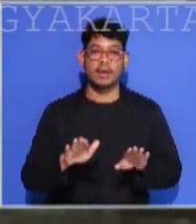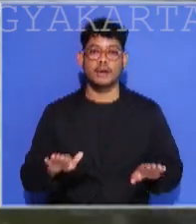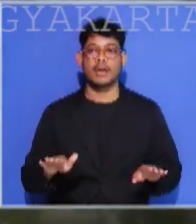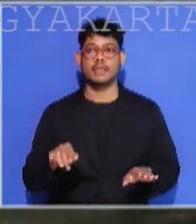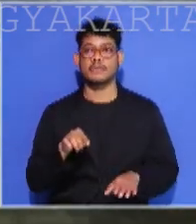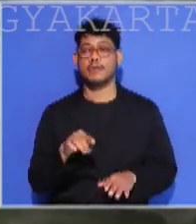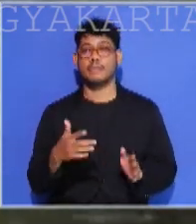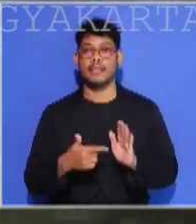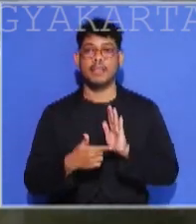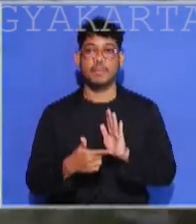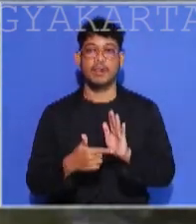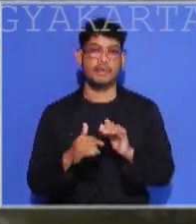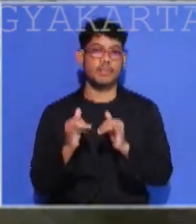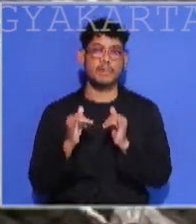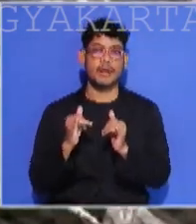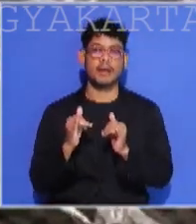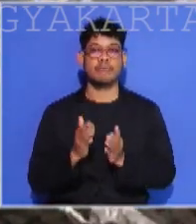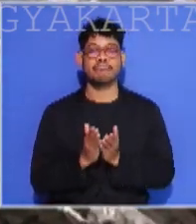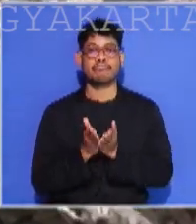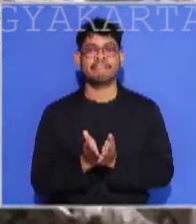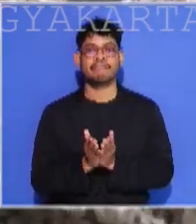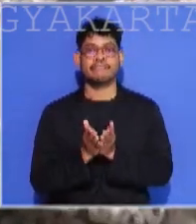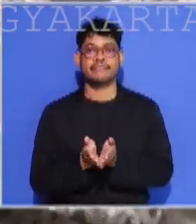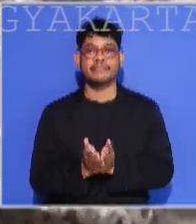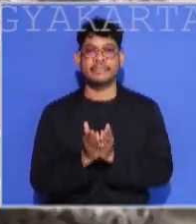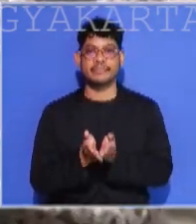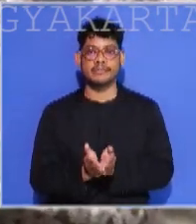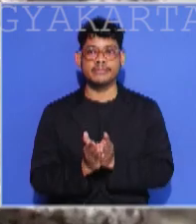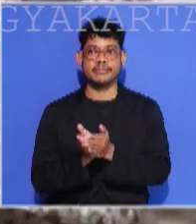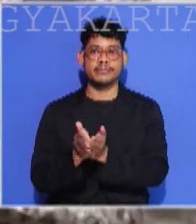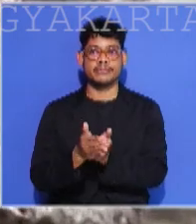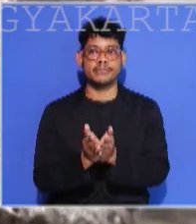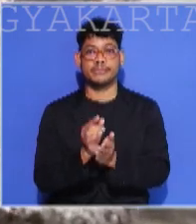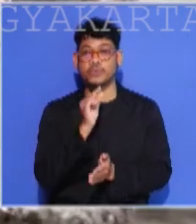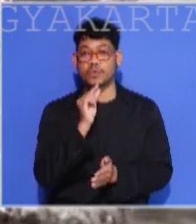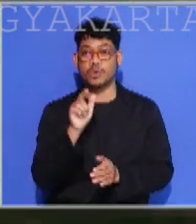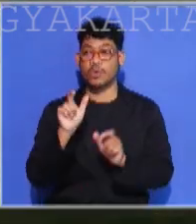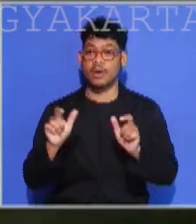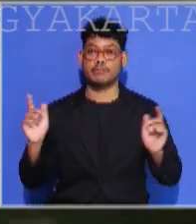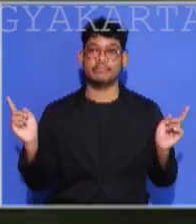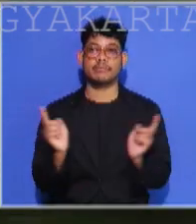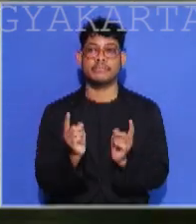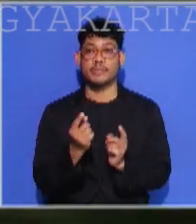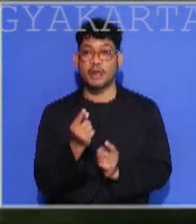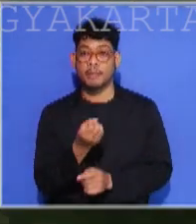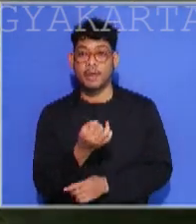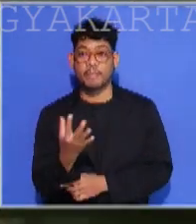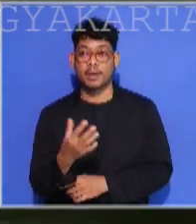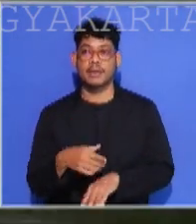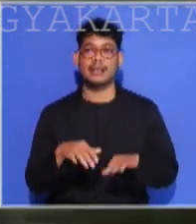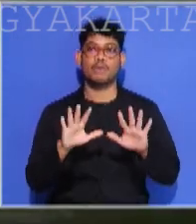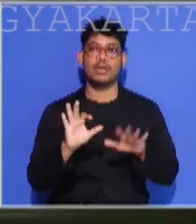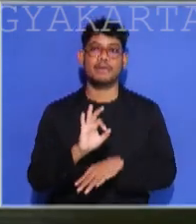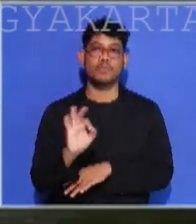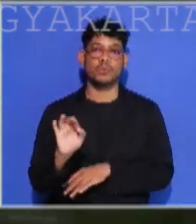menawarkan permainan susur sungai Winongo kecil menggunakan perahu Kano bagi pengunjung dengan tarif sementara ini 10.000 per